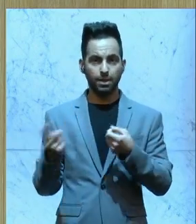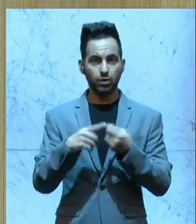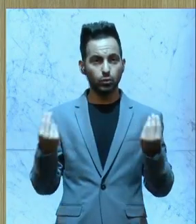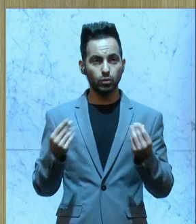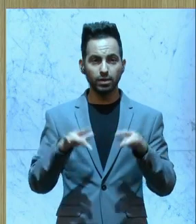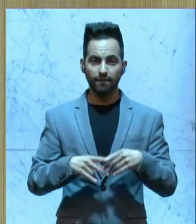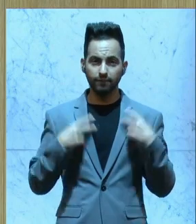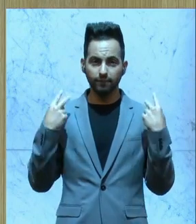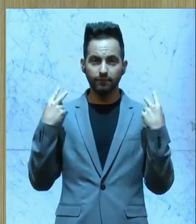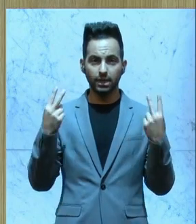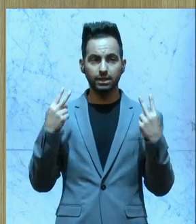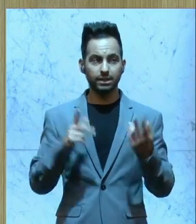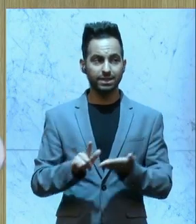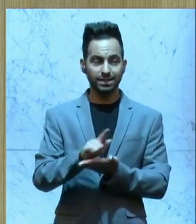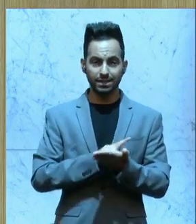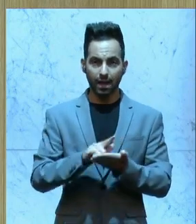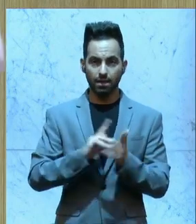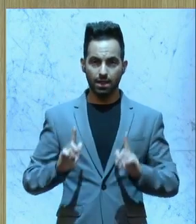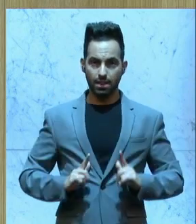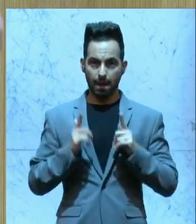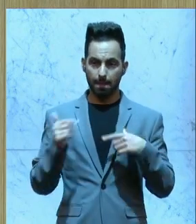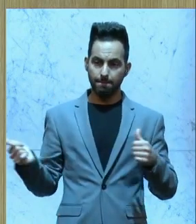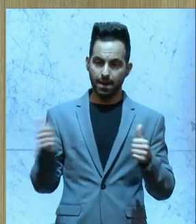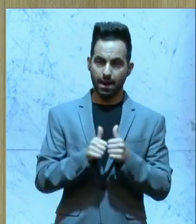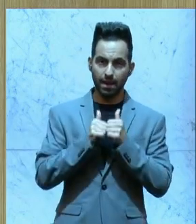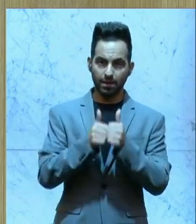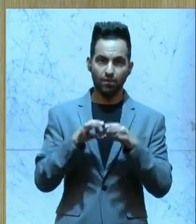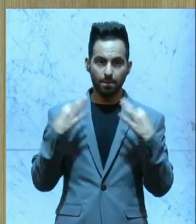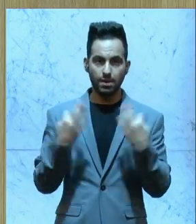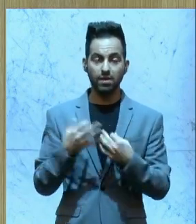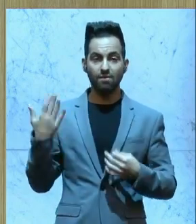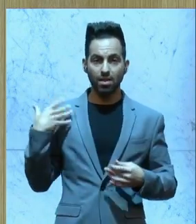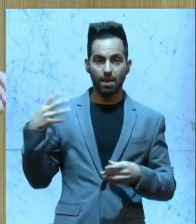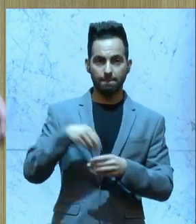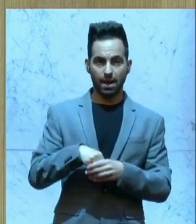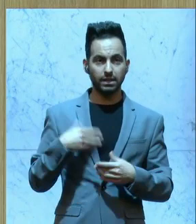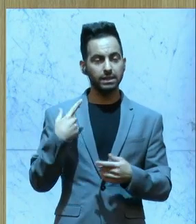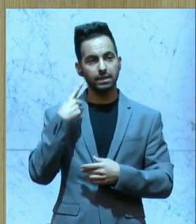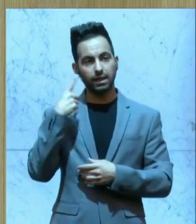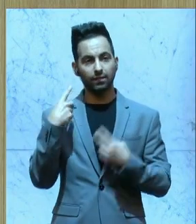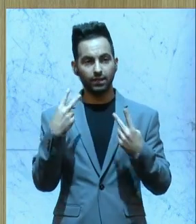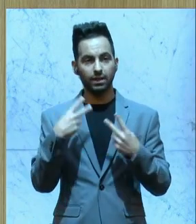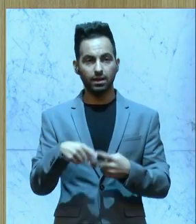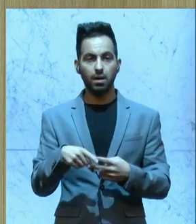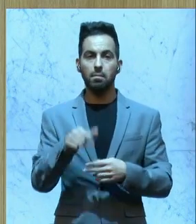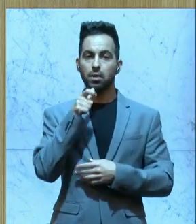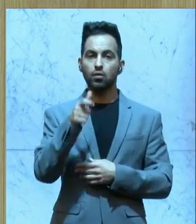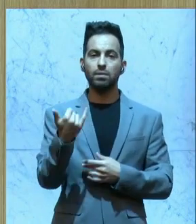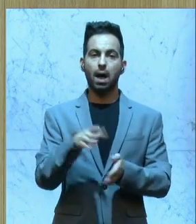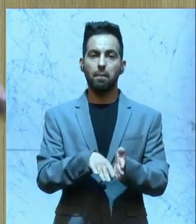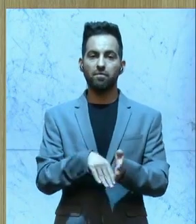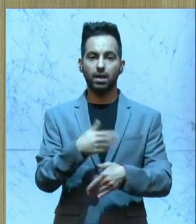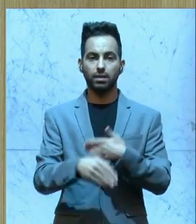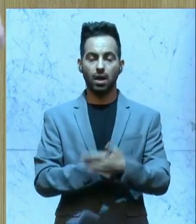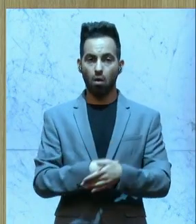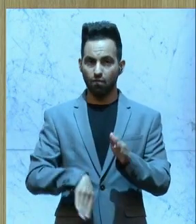ganz wesentliche Zeit des Lebens mit dieser Familie begleitet hat. Ich glaube, es ist etwas, wir werten diesen Beruf immer ein bisschen ab und da bin ich jetzt auch